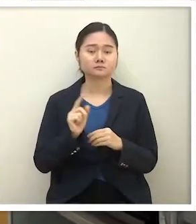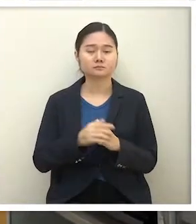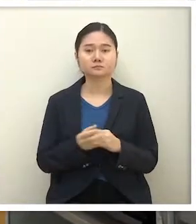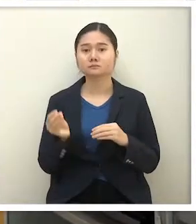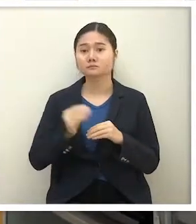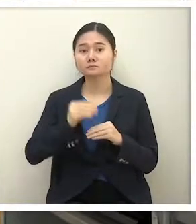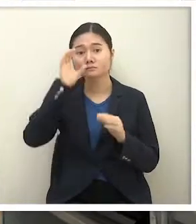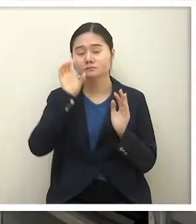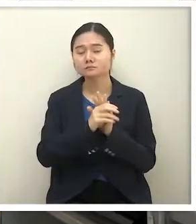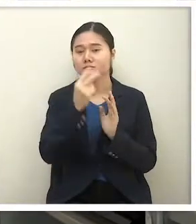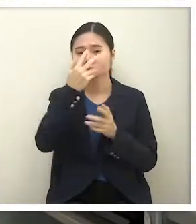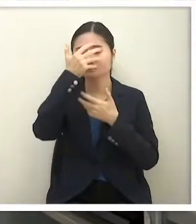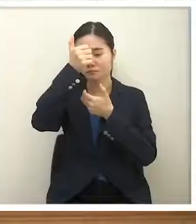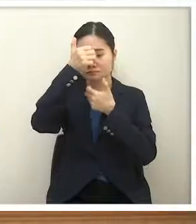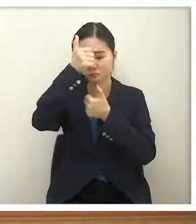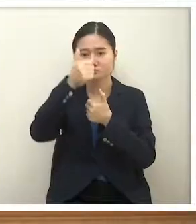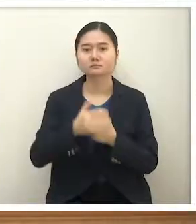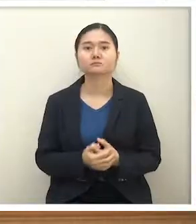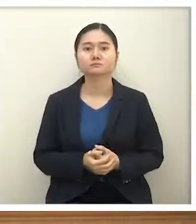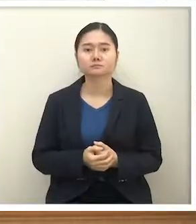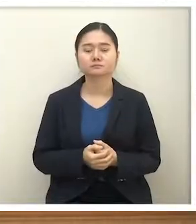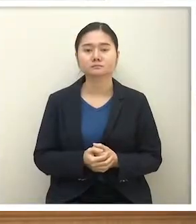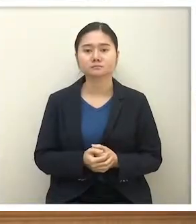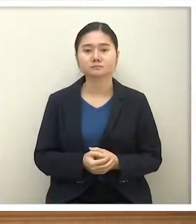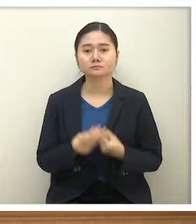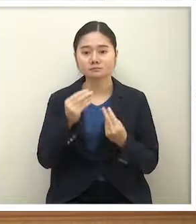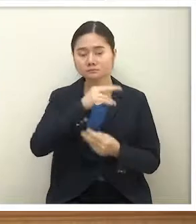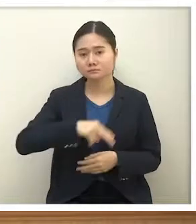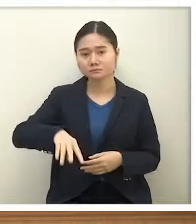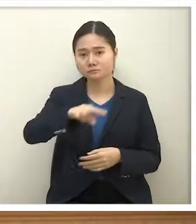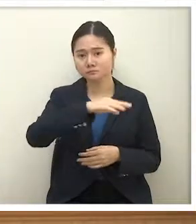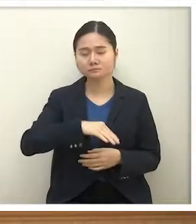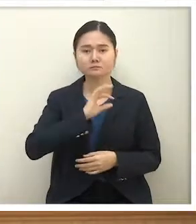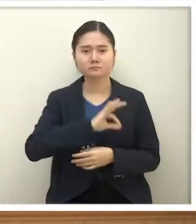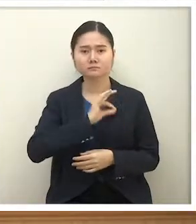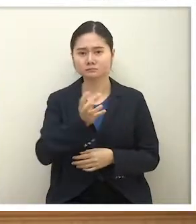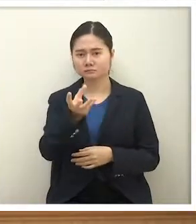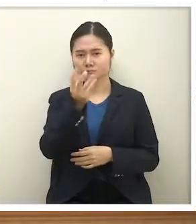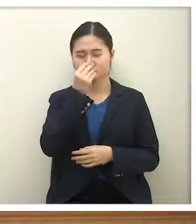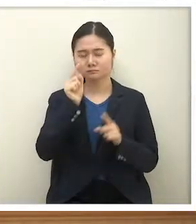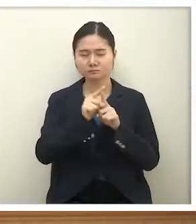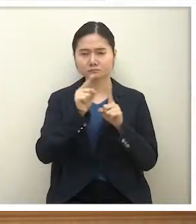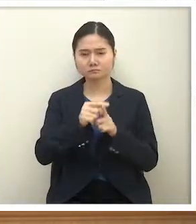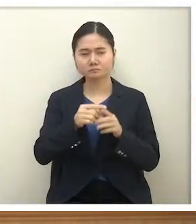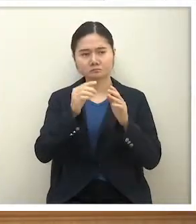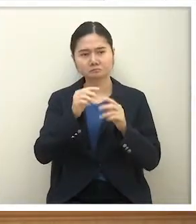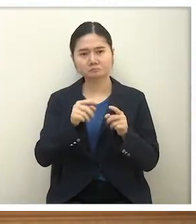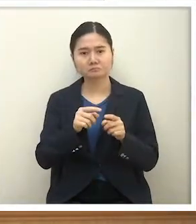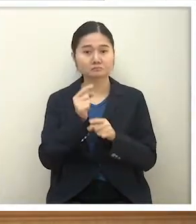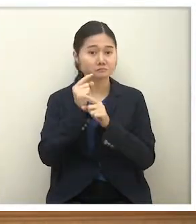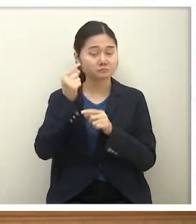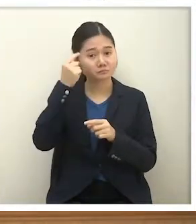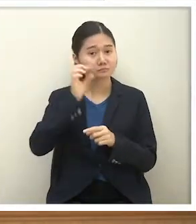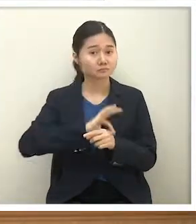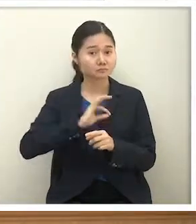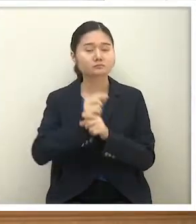เสริมชิ้นงานเราให้มันดูน่าสนใจให้ผู้ชมรู้สึกคล้อยตามเนื้อหาน